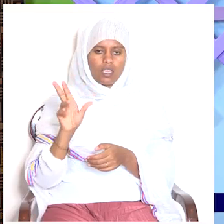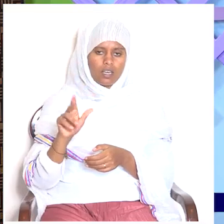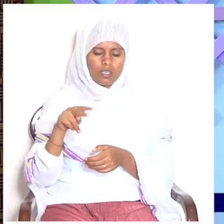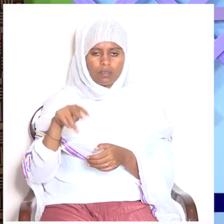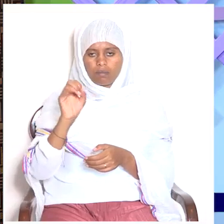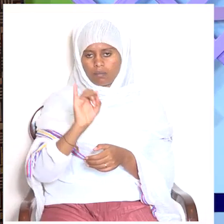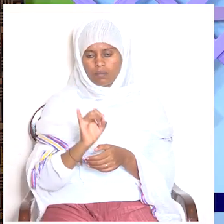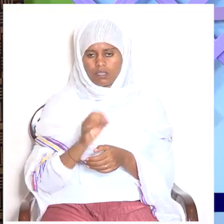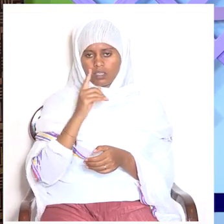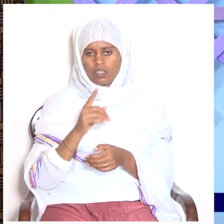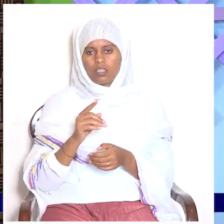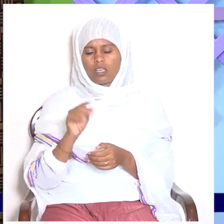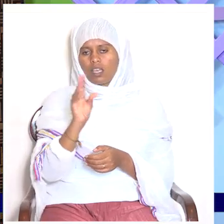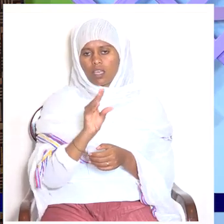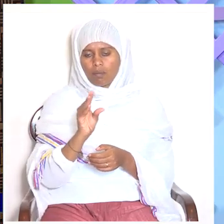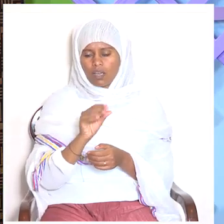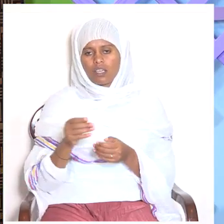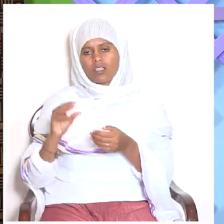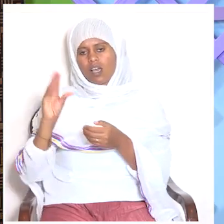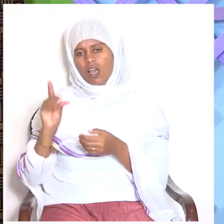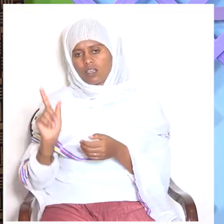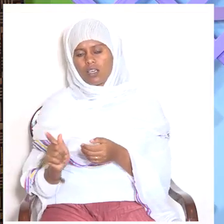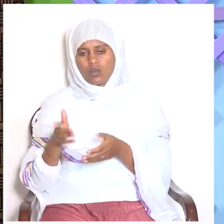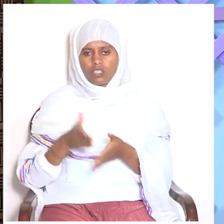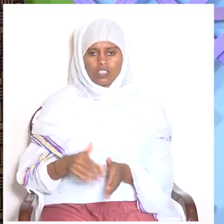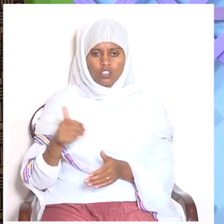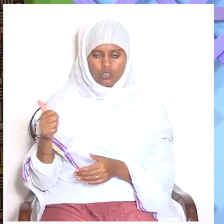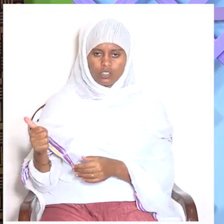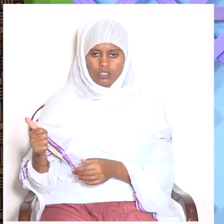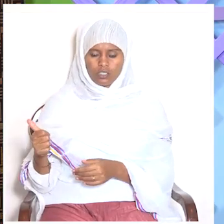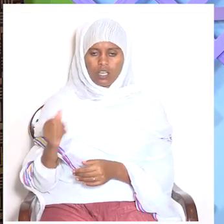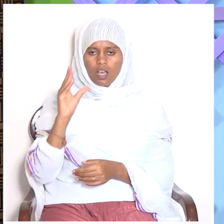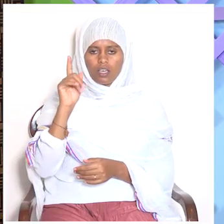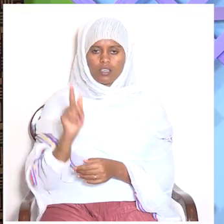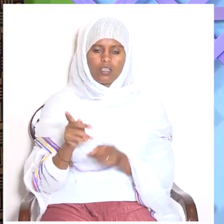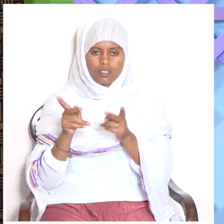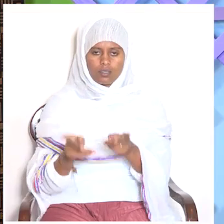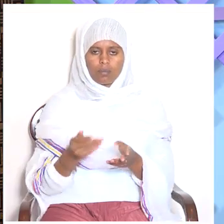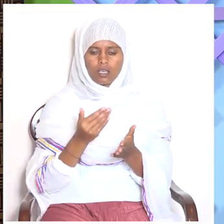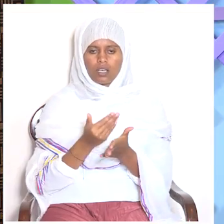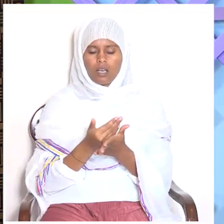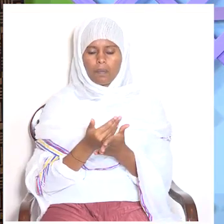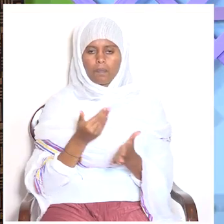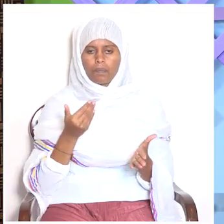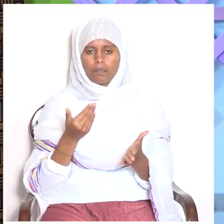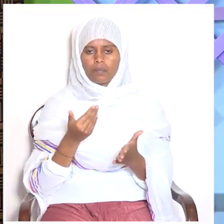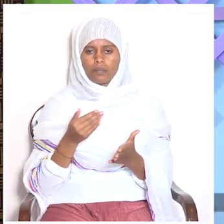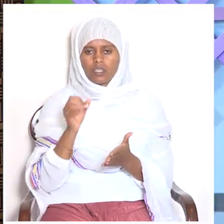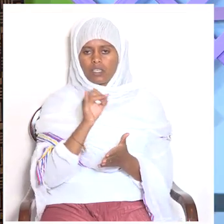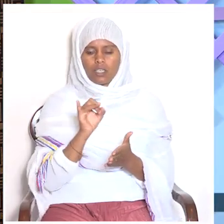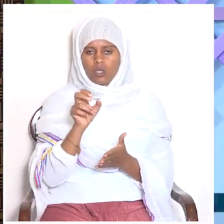ንሄርሜላ፣ ሄርሜላ ድማ ንሃና ትወልድ ሻድሸይቲ ማለት እዩ። ሃና ድማ ካብ